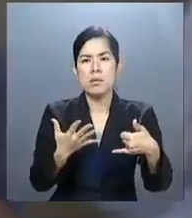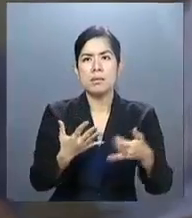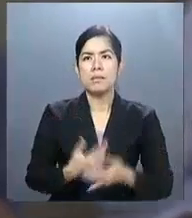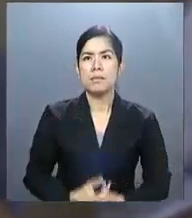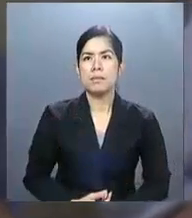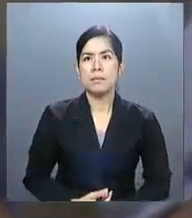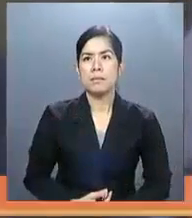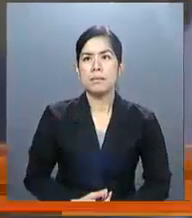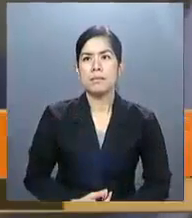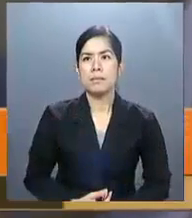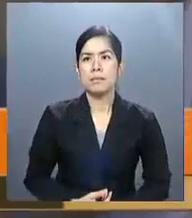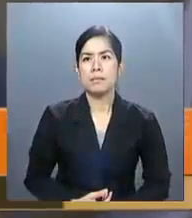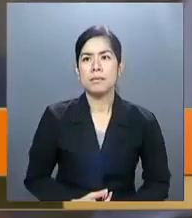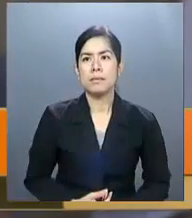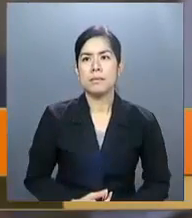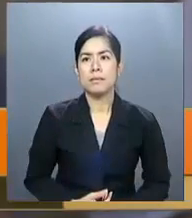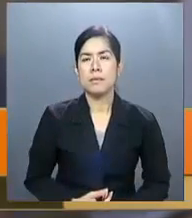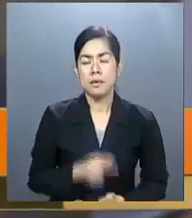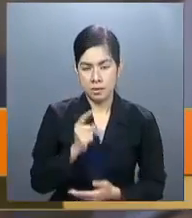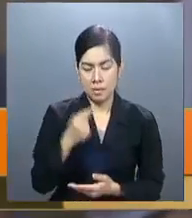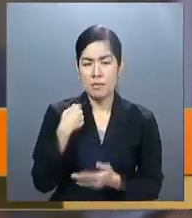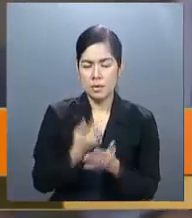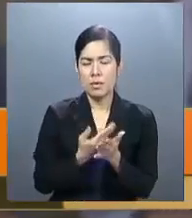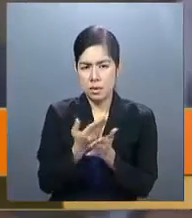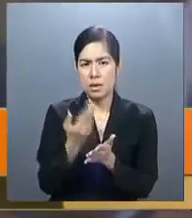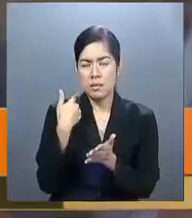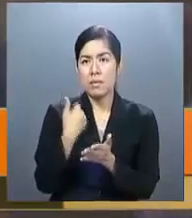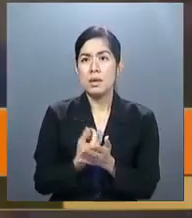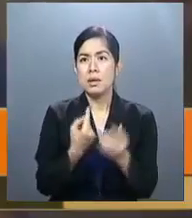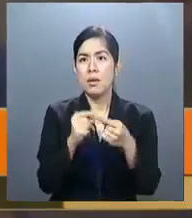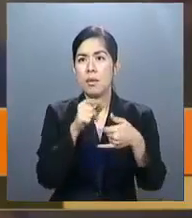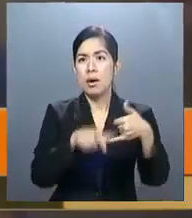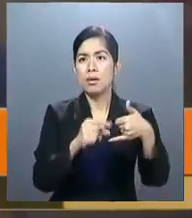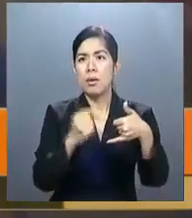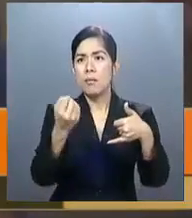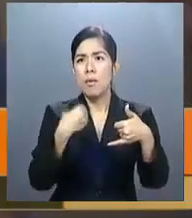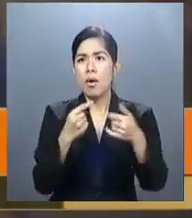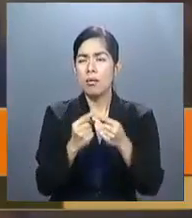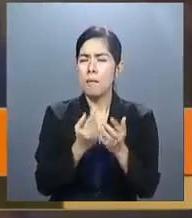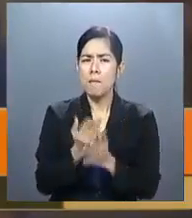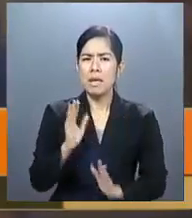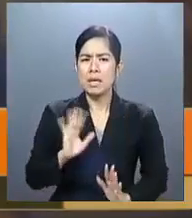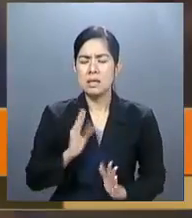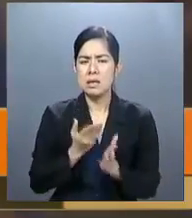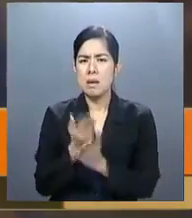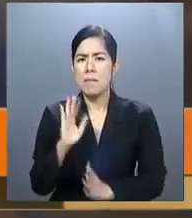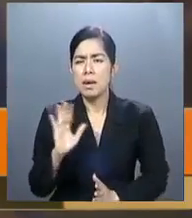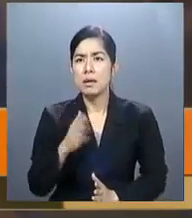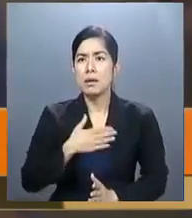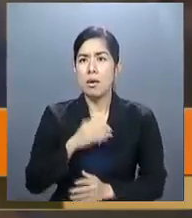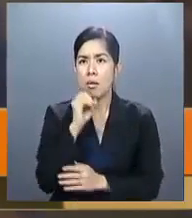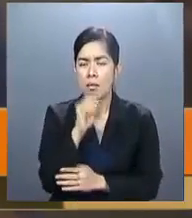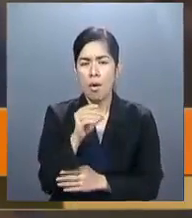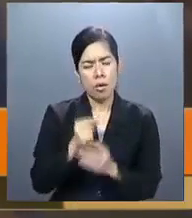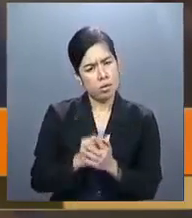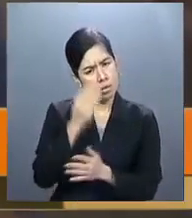ว่าไม่ได้ซื้อมาทั้งนั้นที่ซื้อมาเขาก็บอกว่าไม่ซื้อไม่ได้ซื้อมานะจำได้ว่าไม่ได้ซื้อเขาบอกอย่างนี้เราก็บอกจะไม่ได้ซื้อได้ยัง